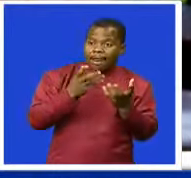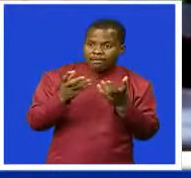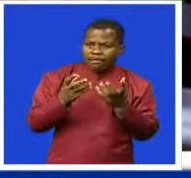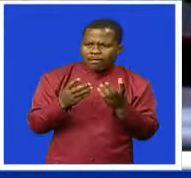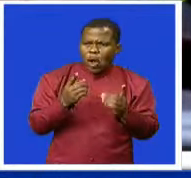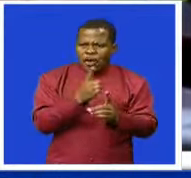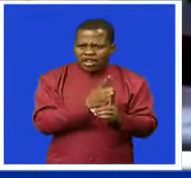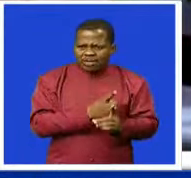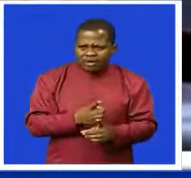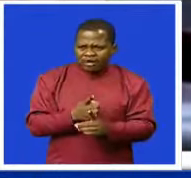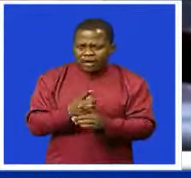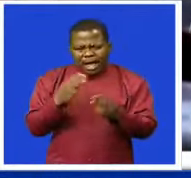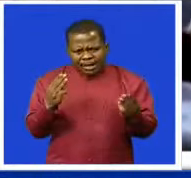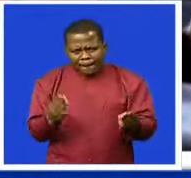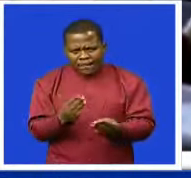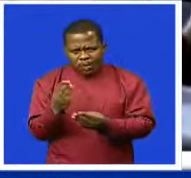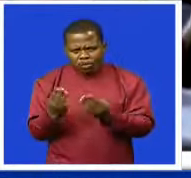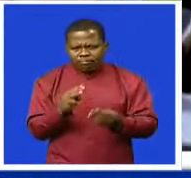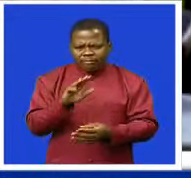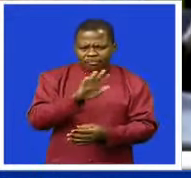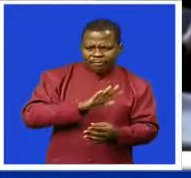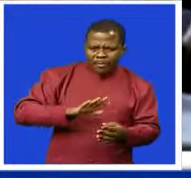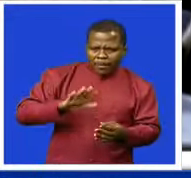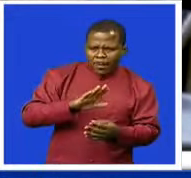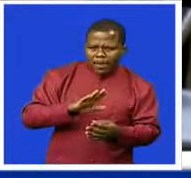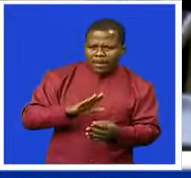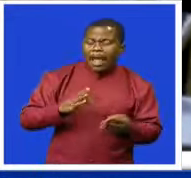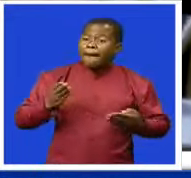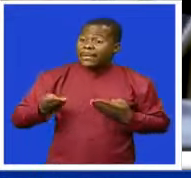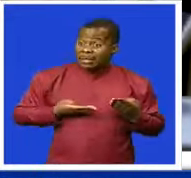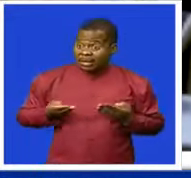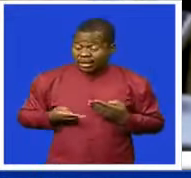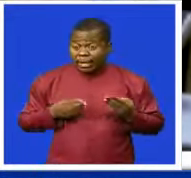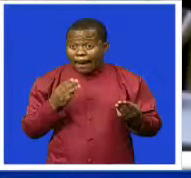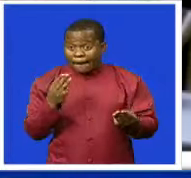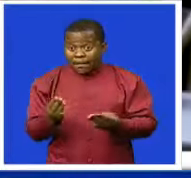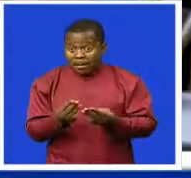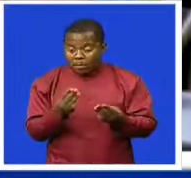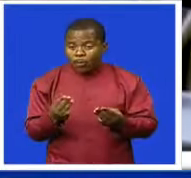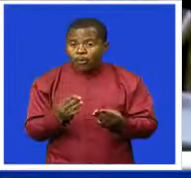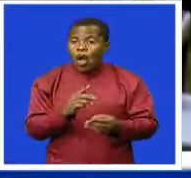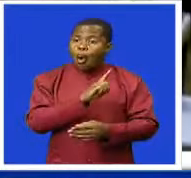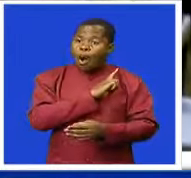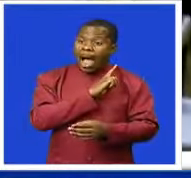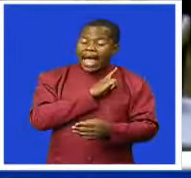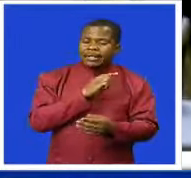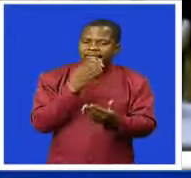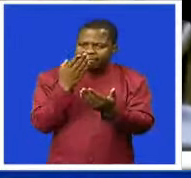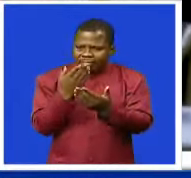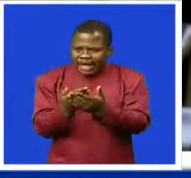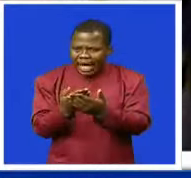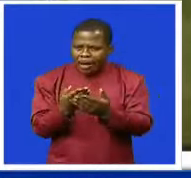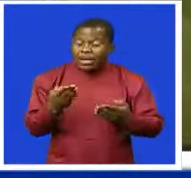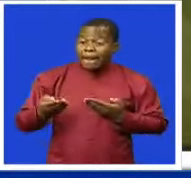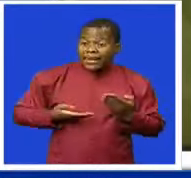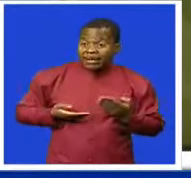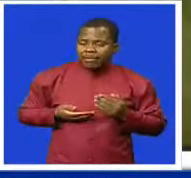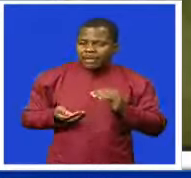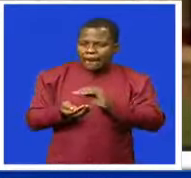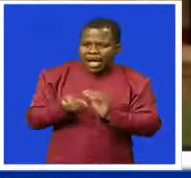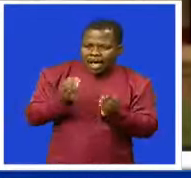ngalokhu sikhombisa nengxenye ekhulwini. Umphathi waleli bandla Vusi Muzi Mkhumane uyachaza ukuthi yini lebakutholile